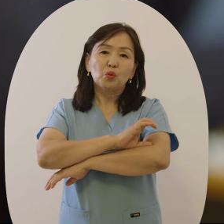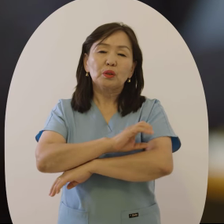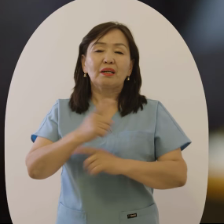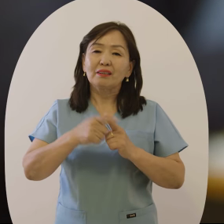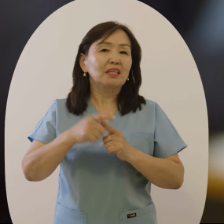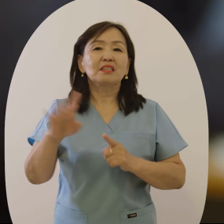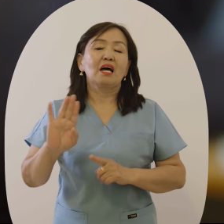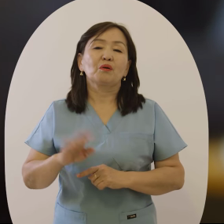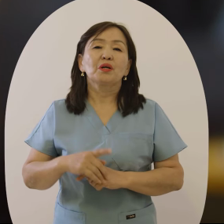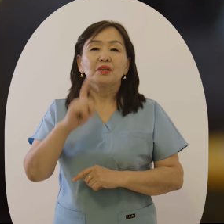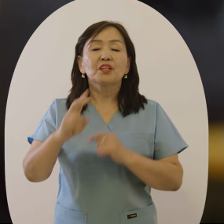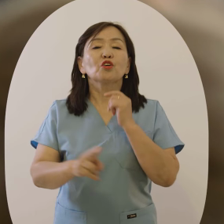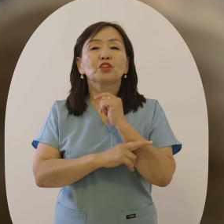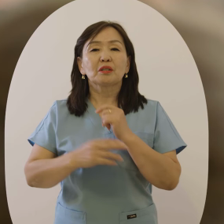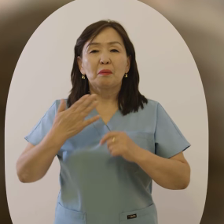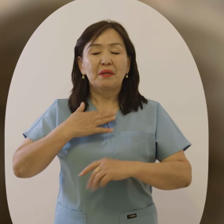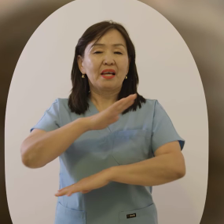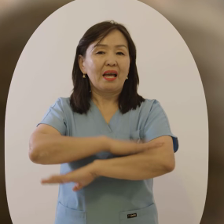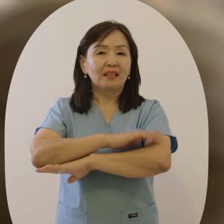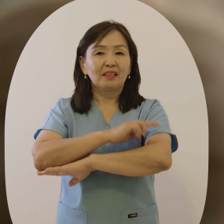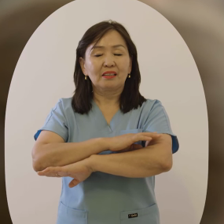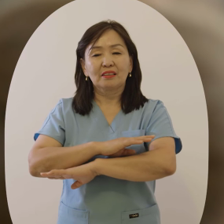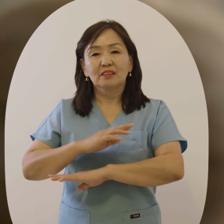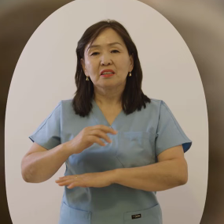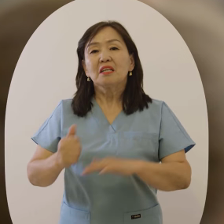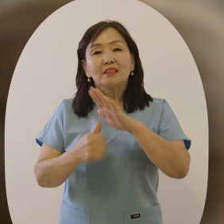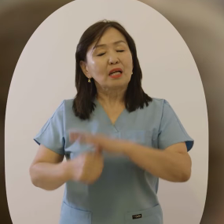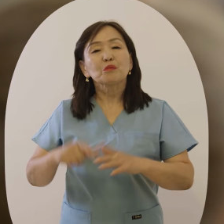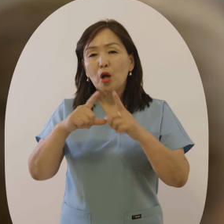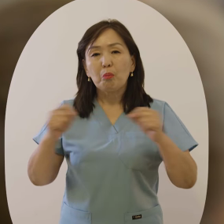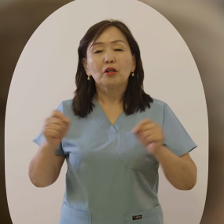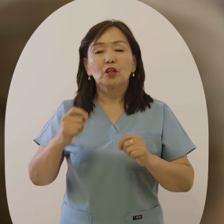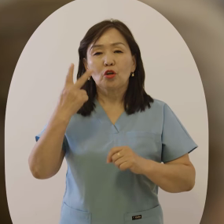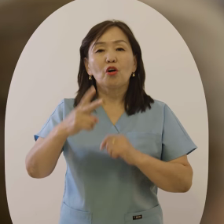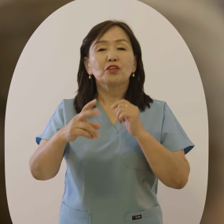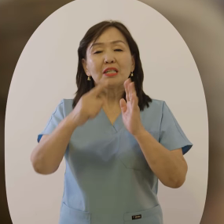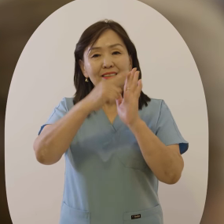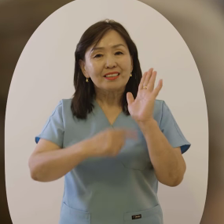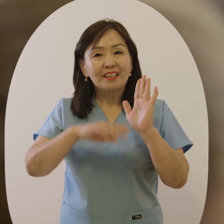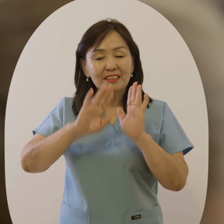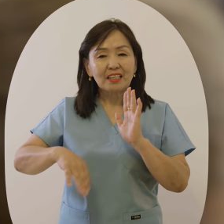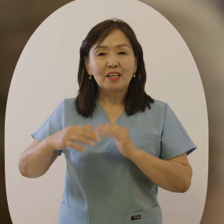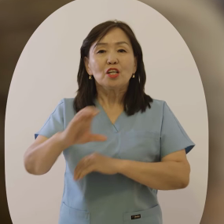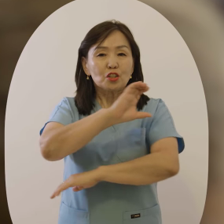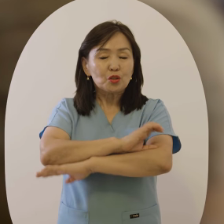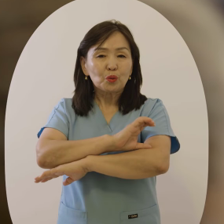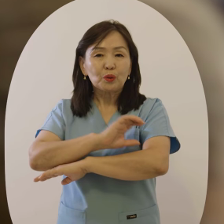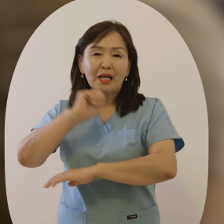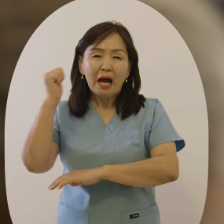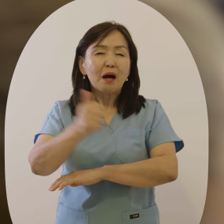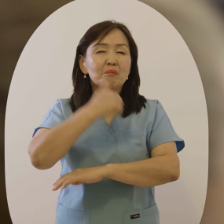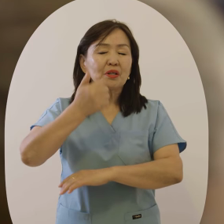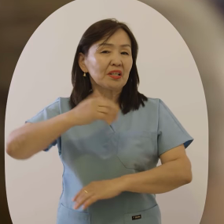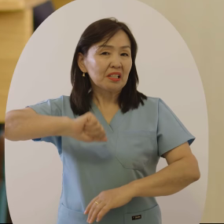Тэглээгээд би сургуулиасаа завсартаагвэ. Нэг л өдөр ангийнхан байна намайг дээрлэхэ болж 2 сарын дараа манай анги сургуулийнхаа хамгийн нийгмийн идэвхтэй